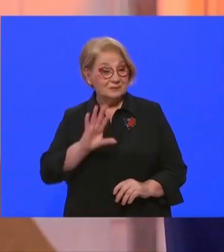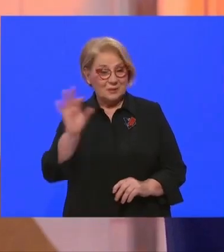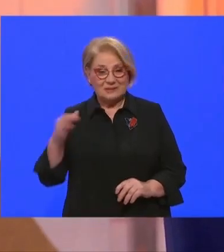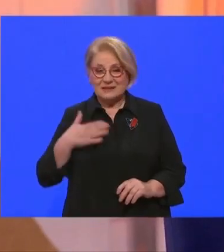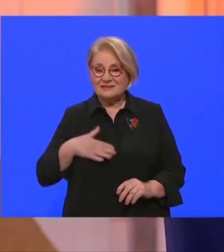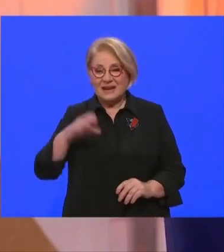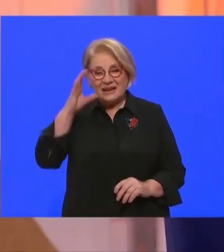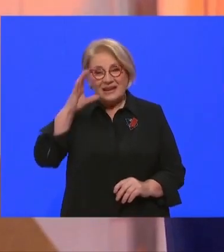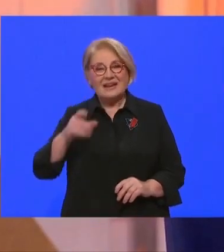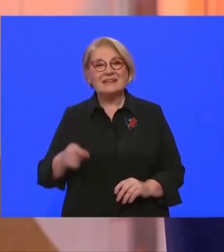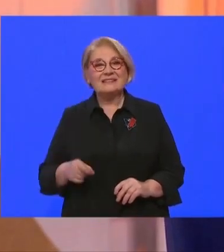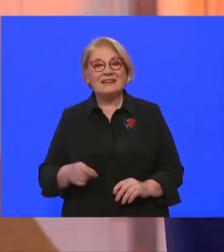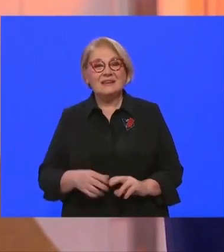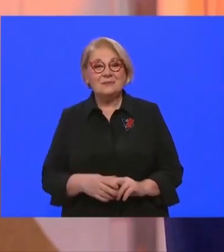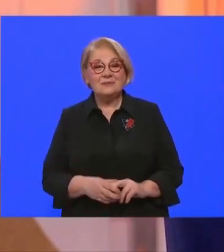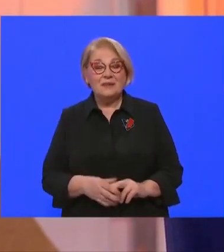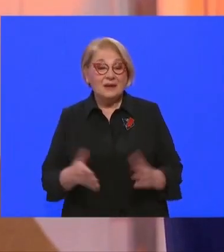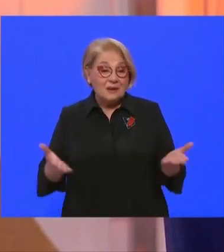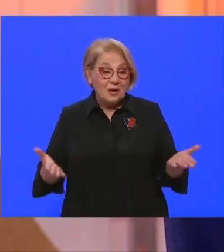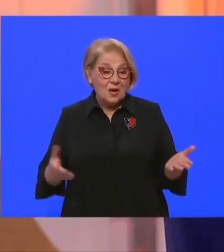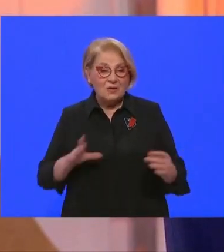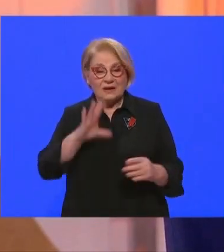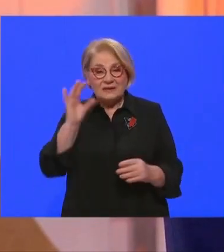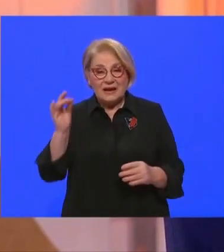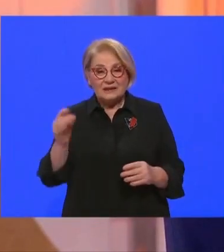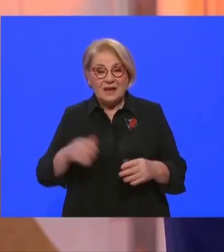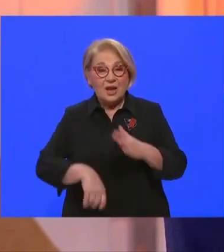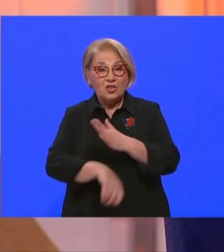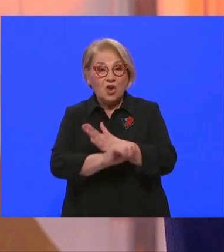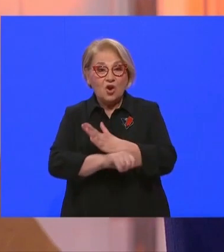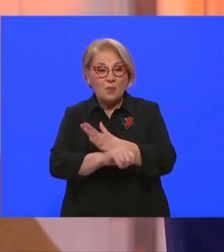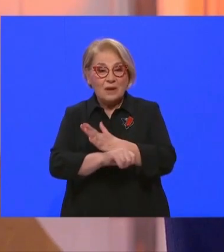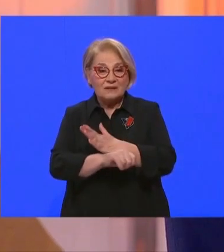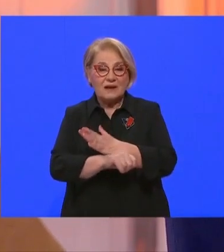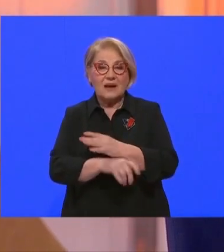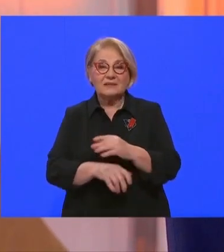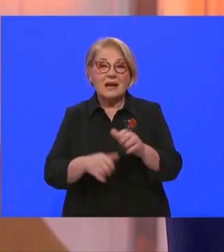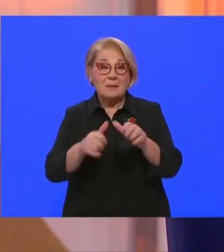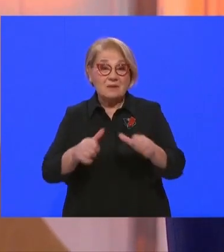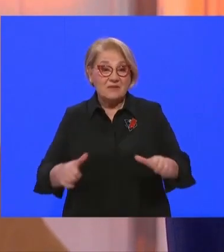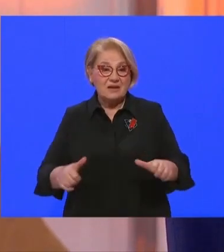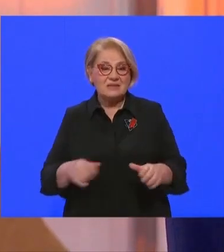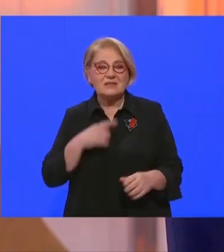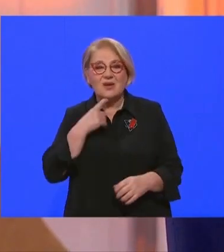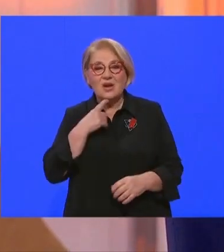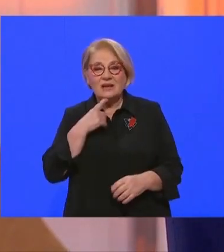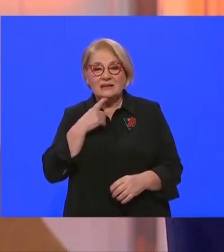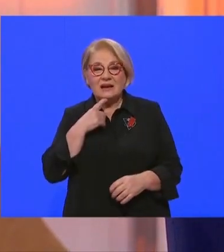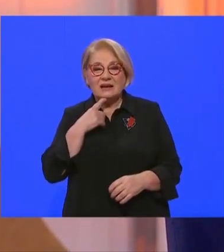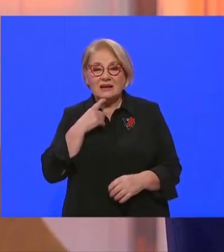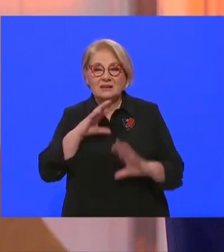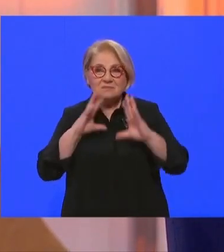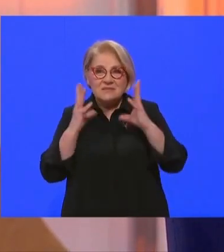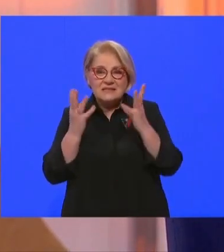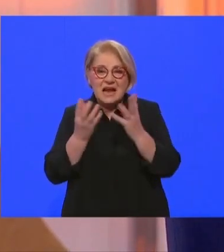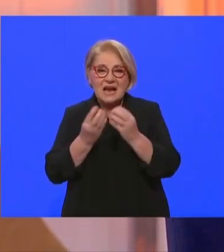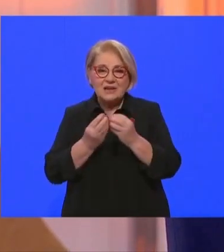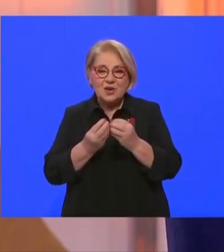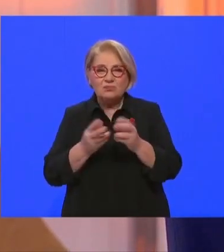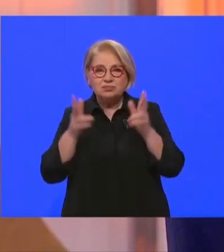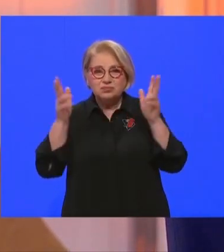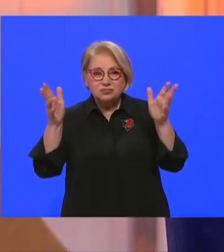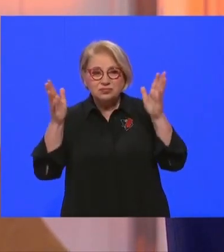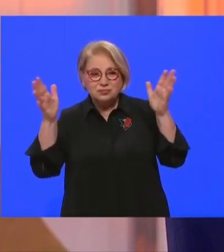Dobar vam dan, poštovani gledatelji. Evo u ovim danima nogometne euforije, kad svi nekako ujedinjeni navijamo